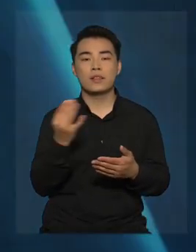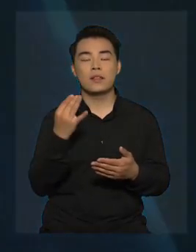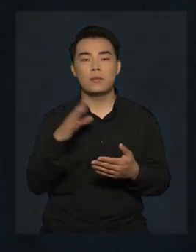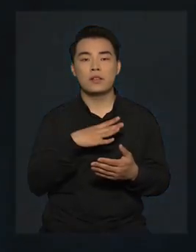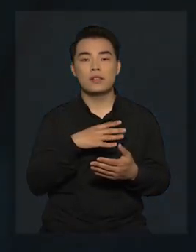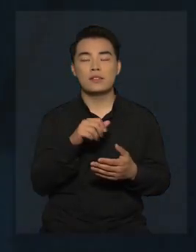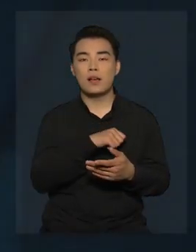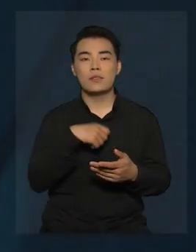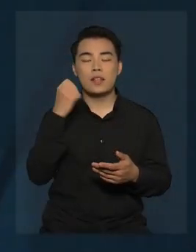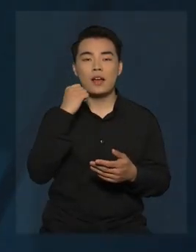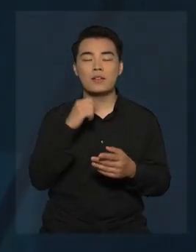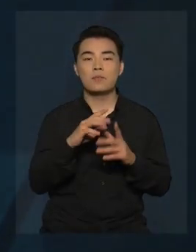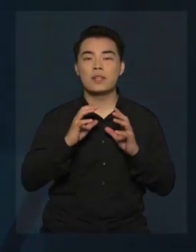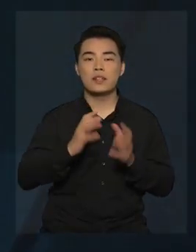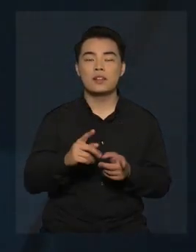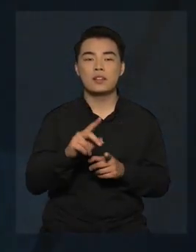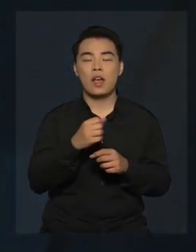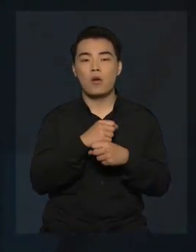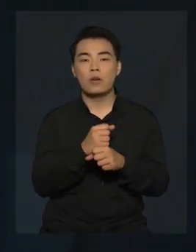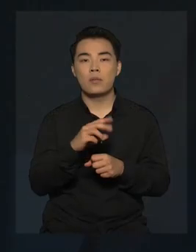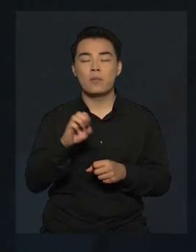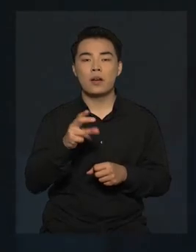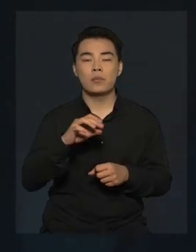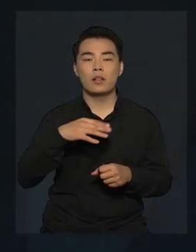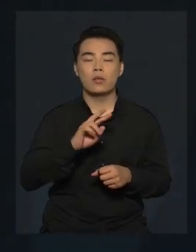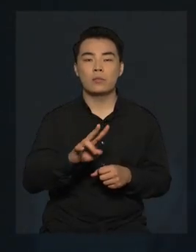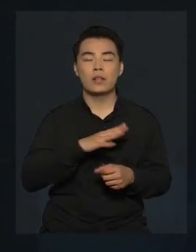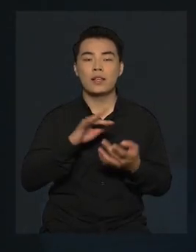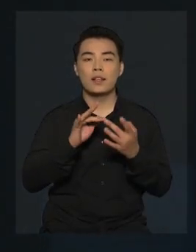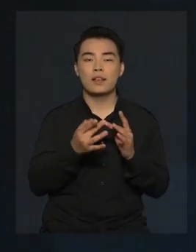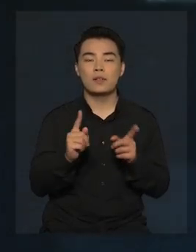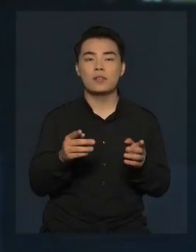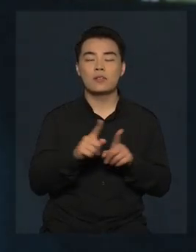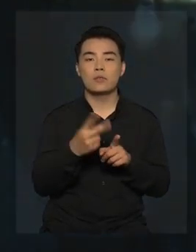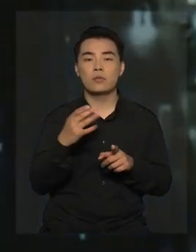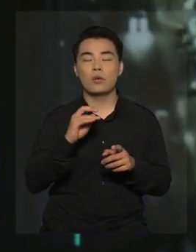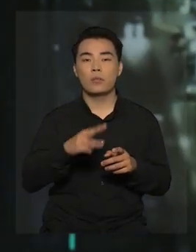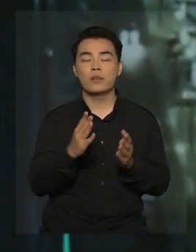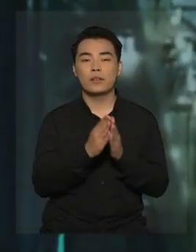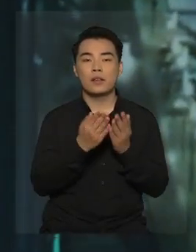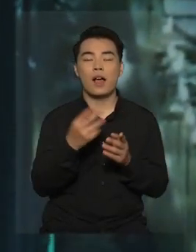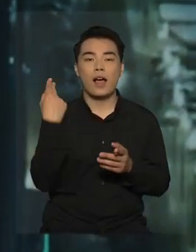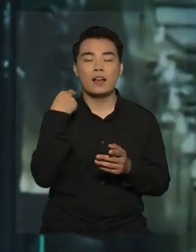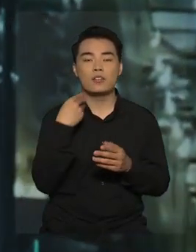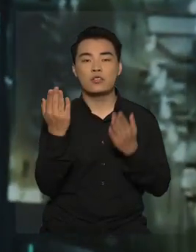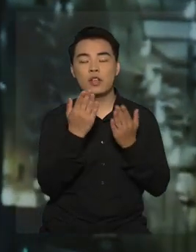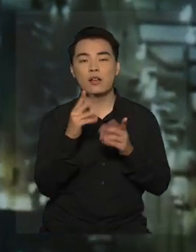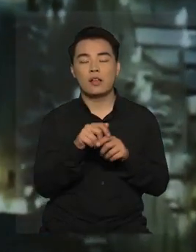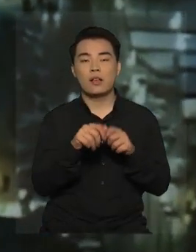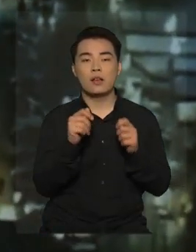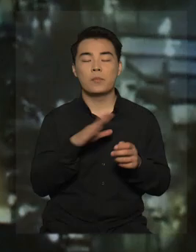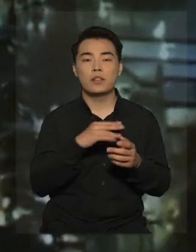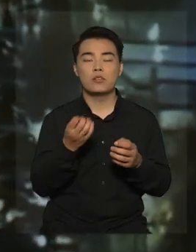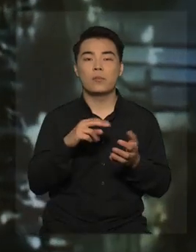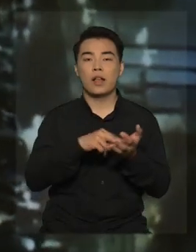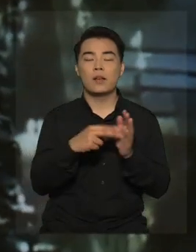заинтересовалась одной из старейших в мире научных издательств «Макмиллан». В электронном формате двухтомник уже доступен англоязычным читателям. Издательство